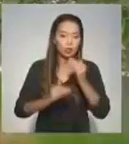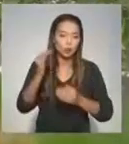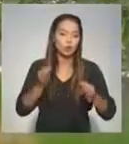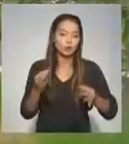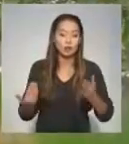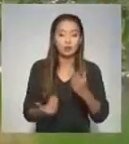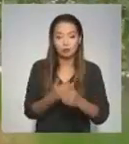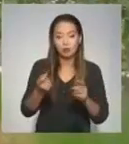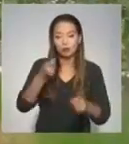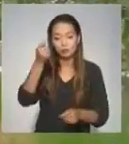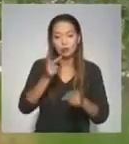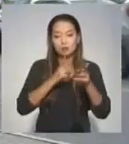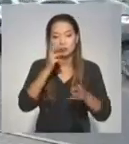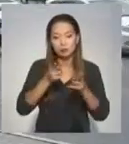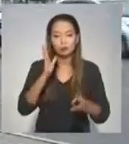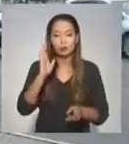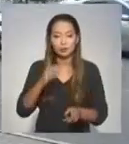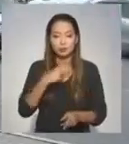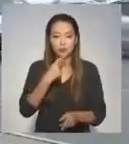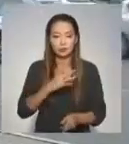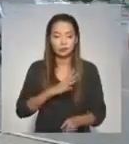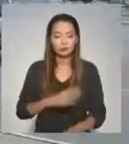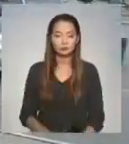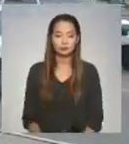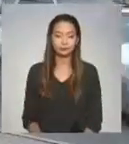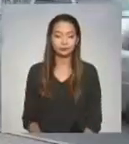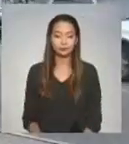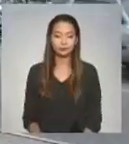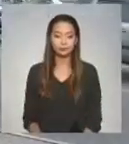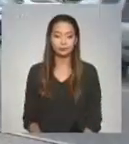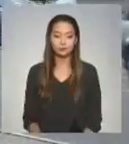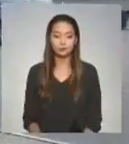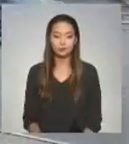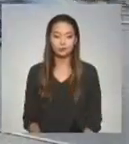қайта шағымданбақшы. Рабиға Бақтжанқызы, Бағлан Жанғозин, Астана Таймс.